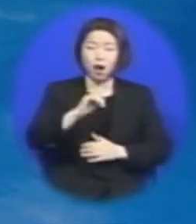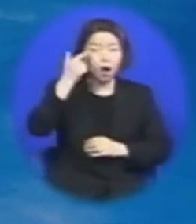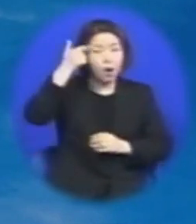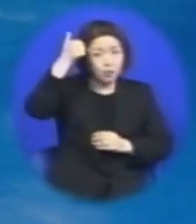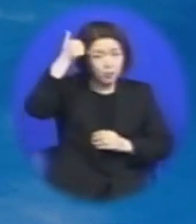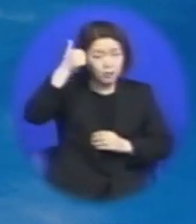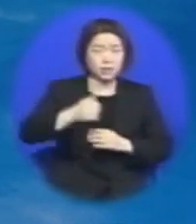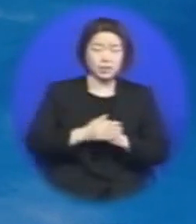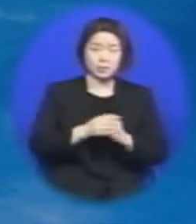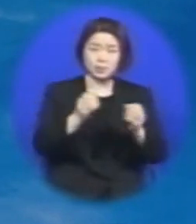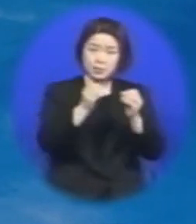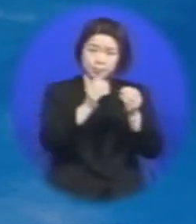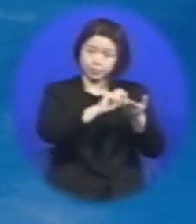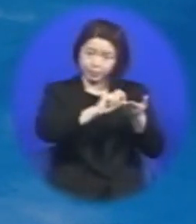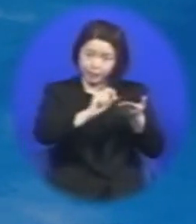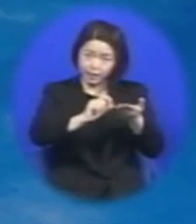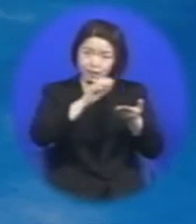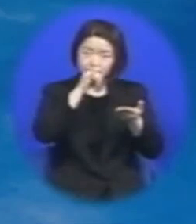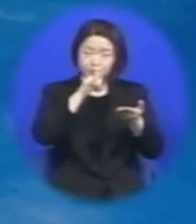허락하시려면